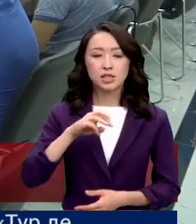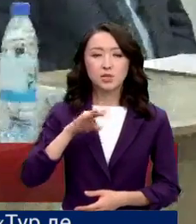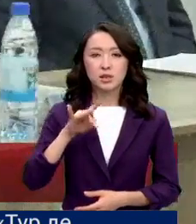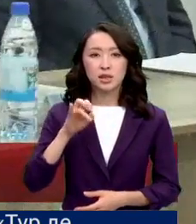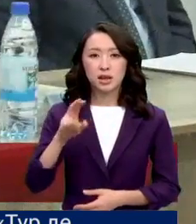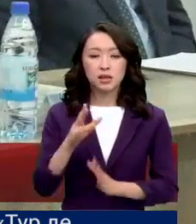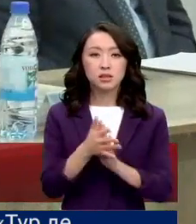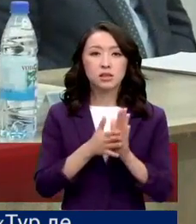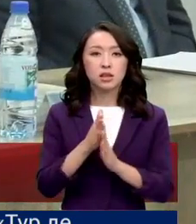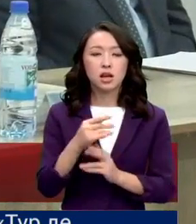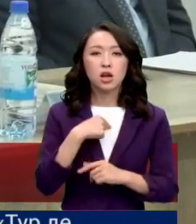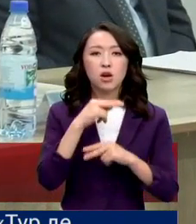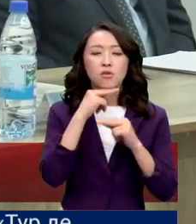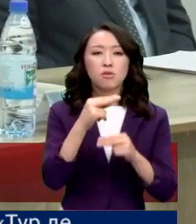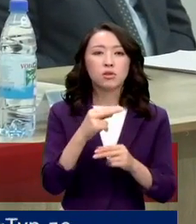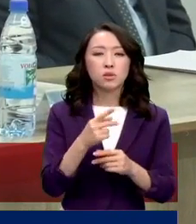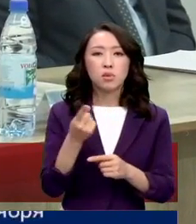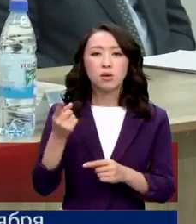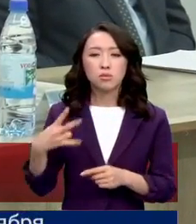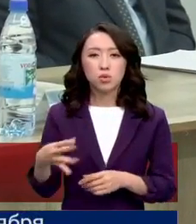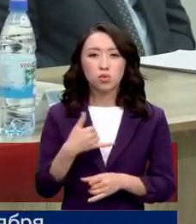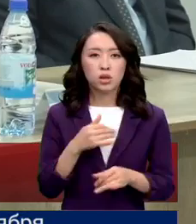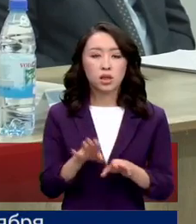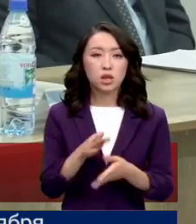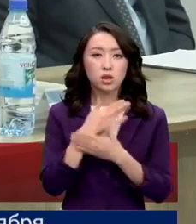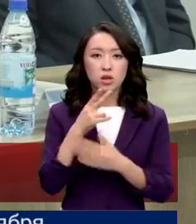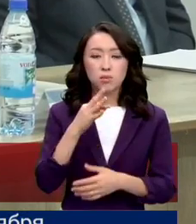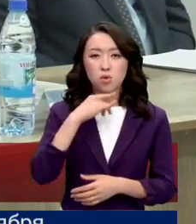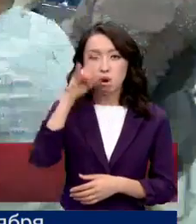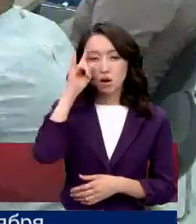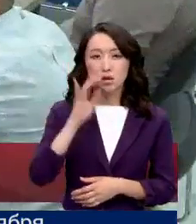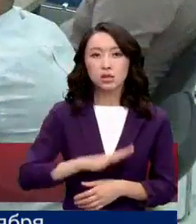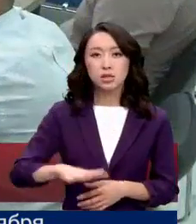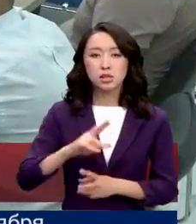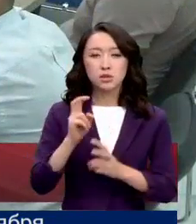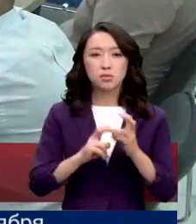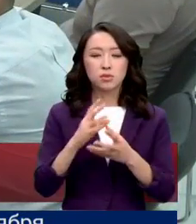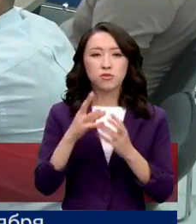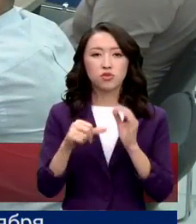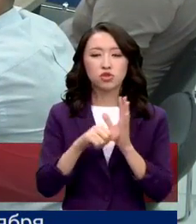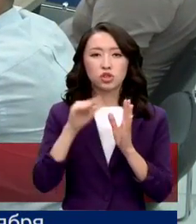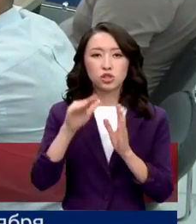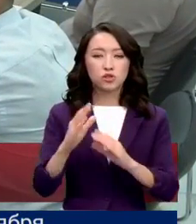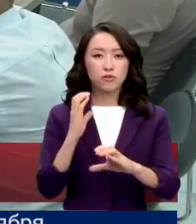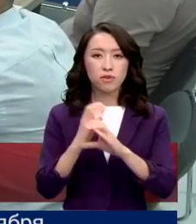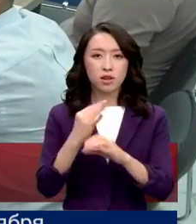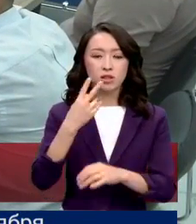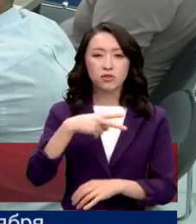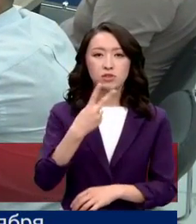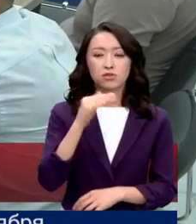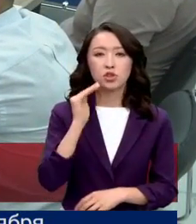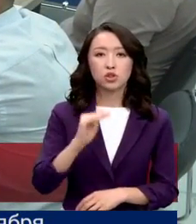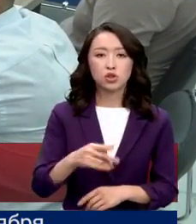предпочтения определенному бизнесу нет. Мол, по Казахстану предприятие имеет более 6 тысяч крытых вагонов и более 22